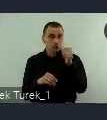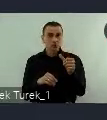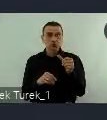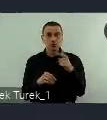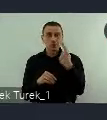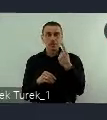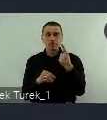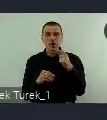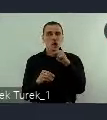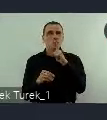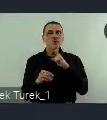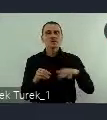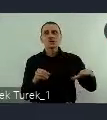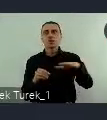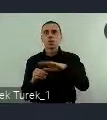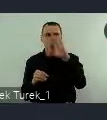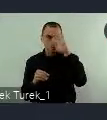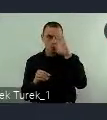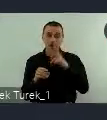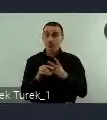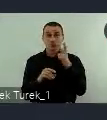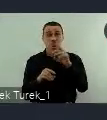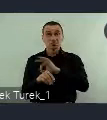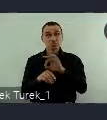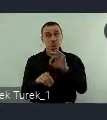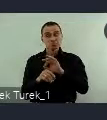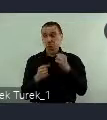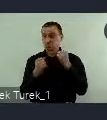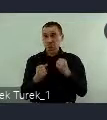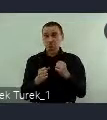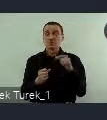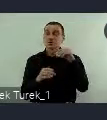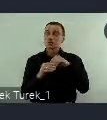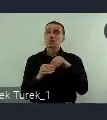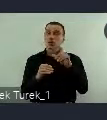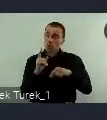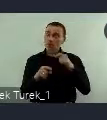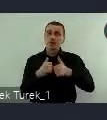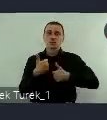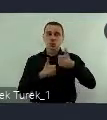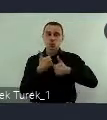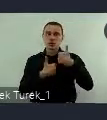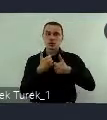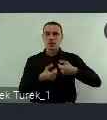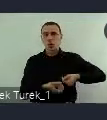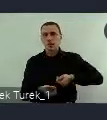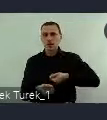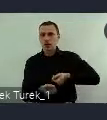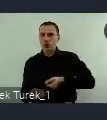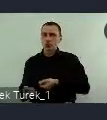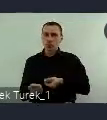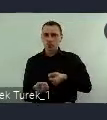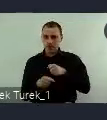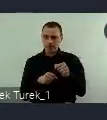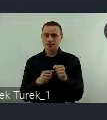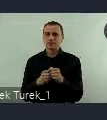takie lodowisko trochę lepszej wodzie obecnie dostępny architektonicznie kompletnie i my tam robimy turnieje hokejowe na tym lodowisku w mieście w którym